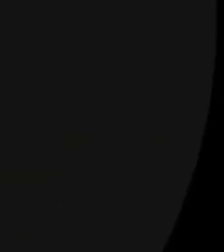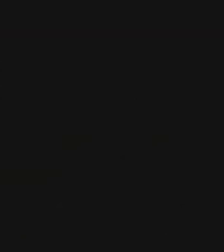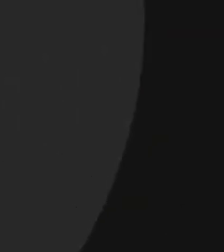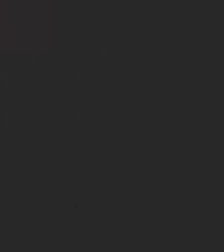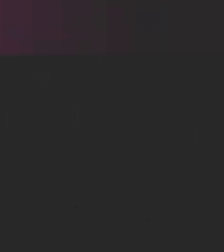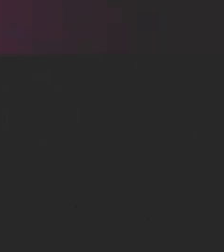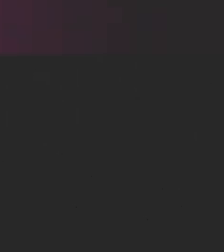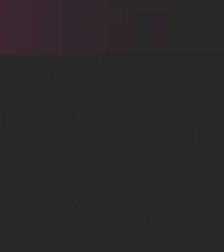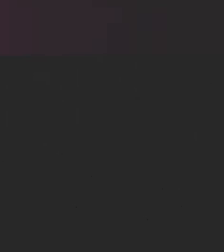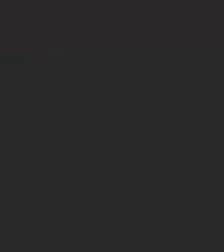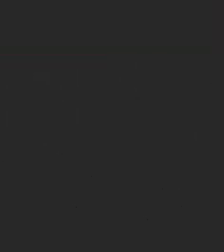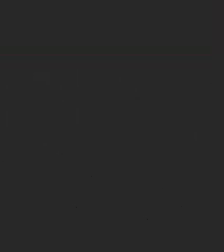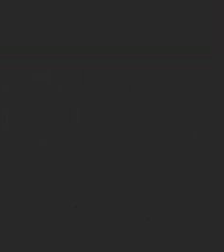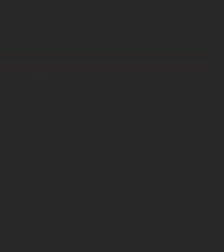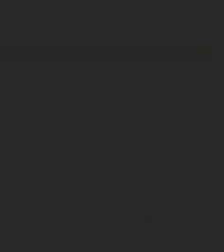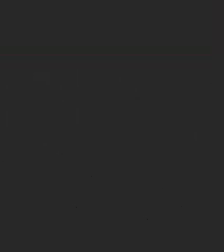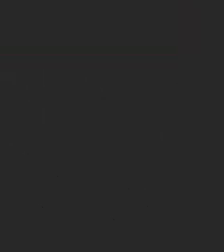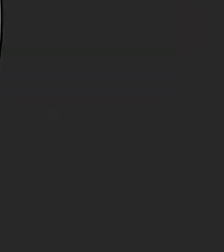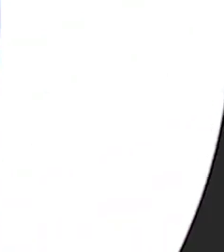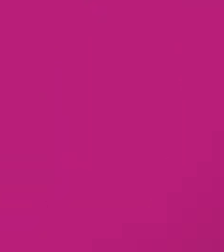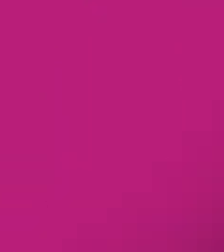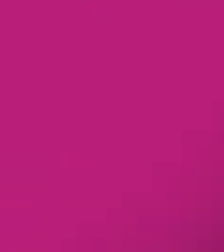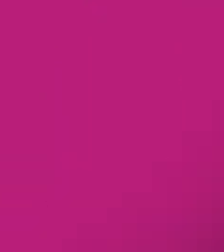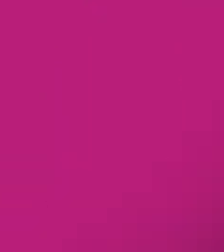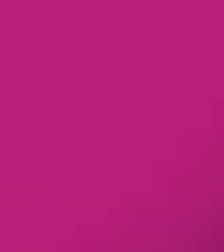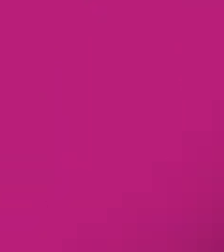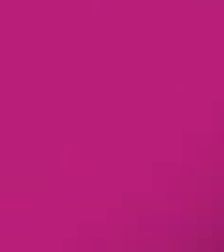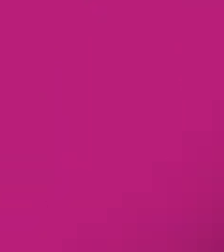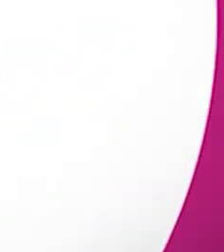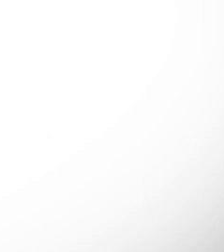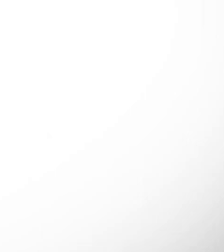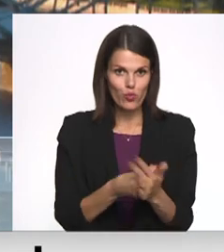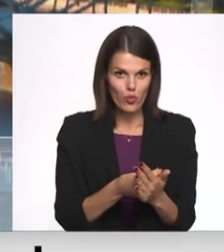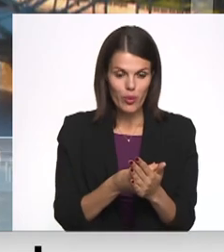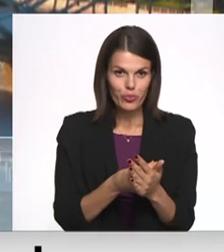Re! Viss ēters ir te!